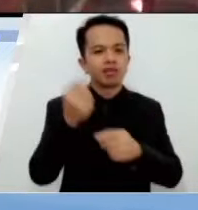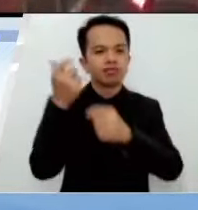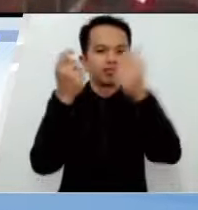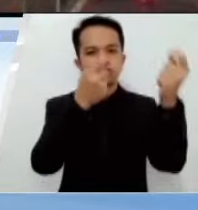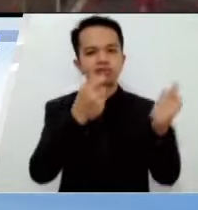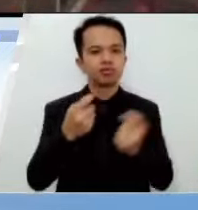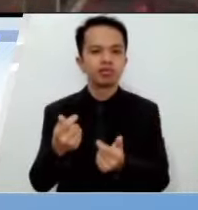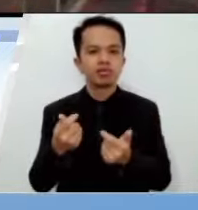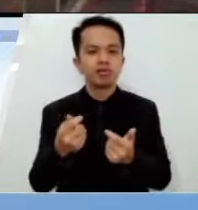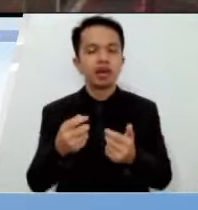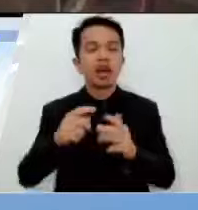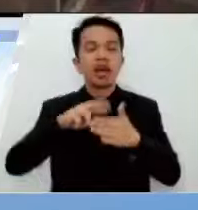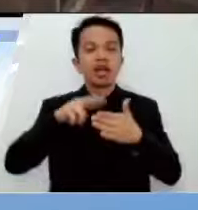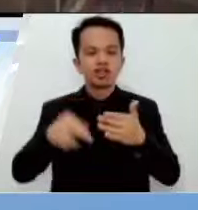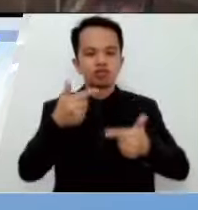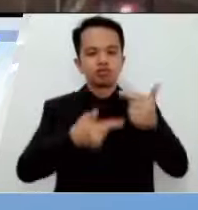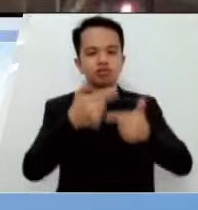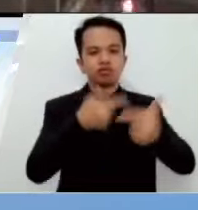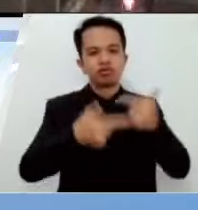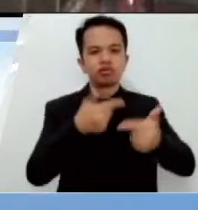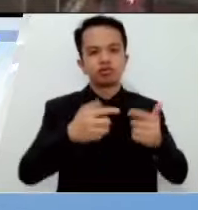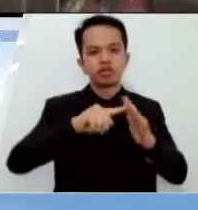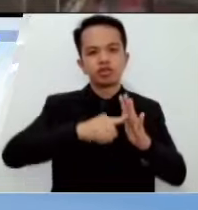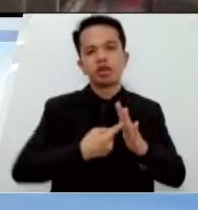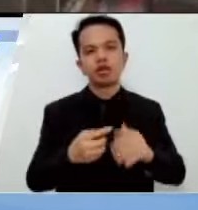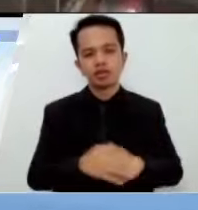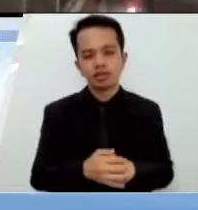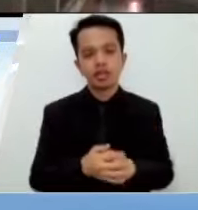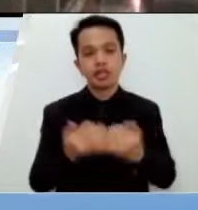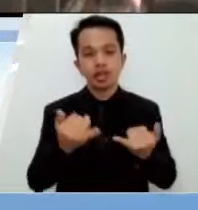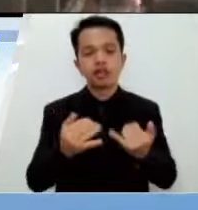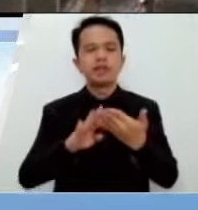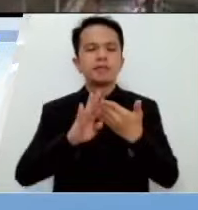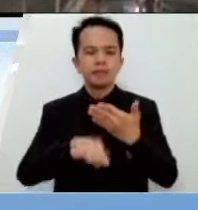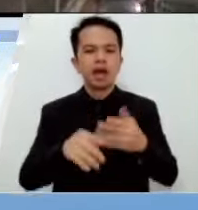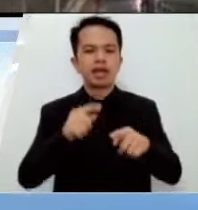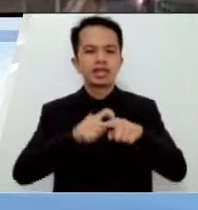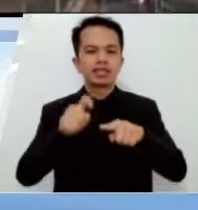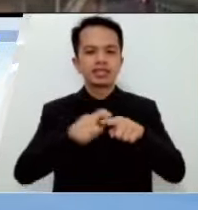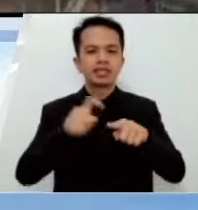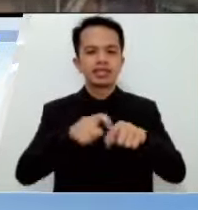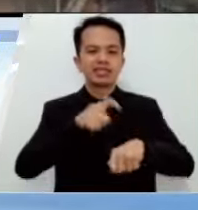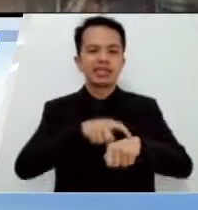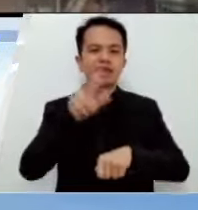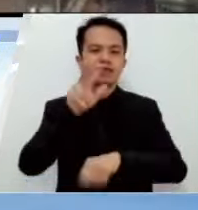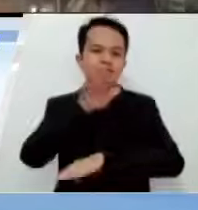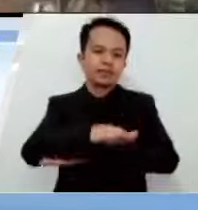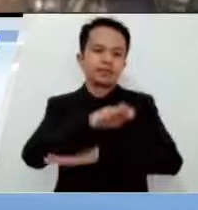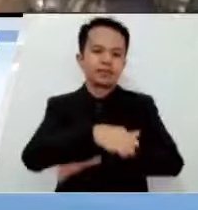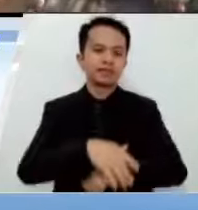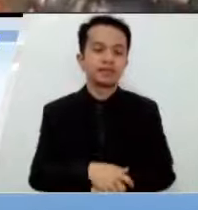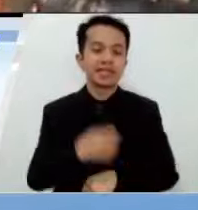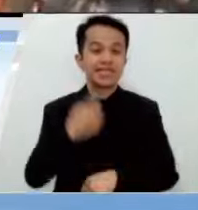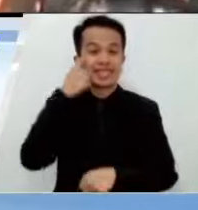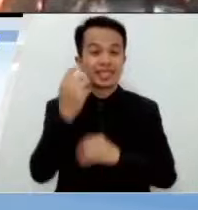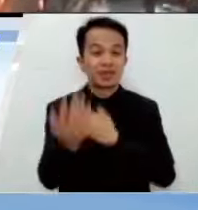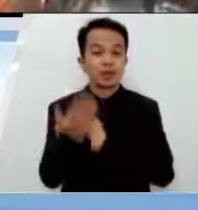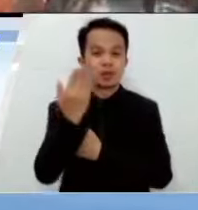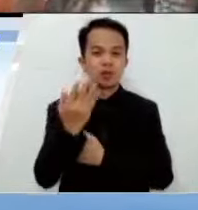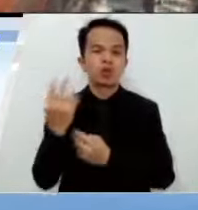ating mga generator sets, no? Naibalik din ang kuryente sa terminal bandang alas 3:30 ng hapon. Kanina umaga, bumisita doon